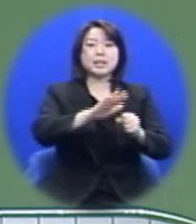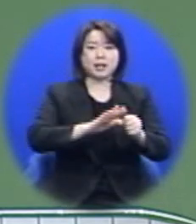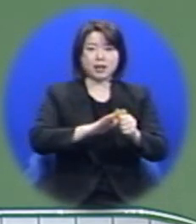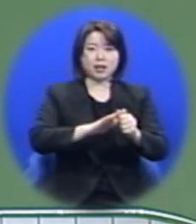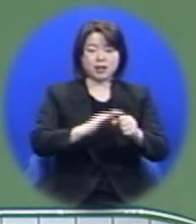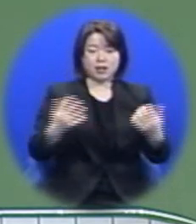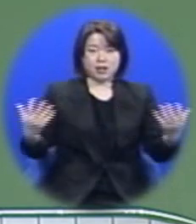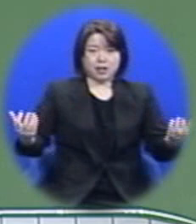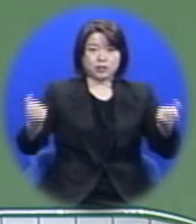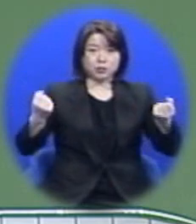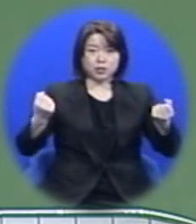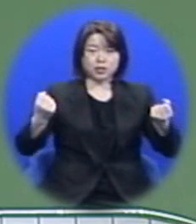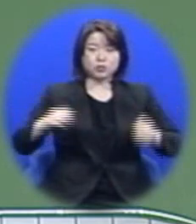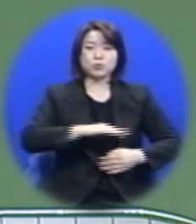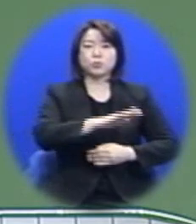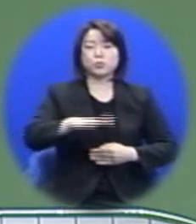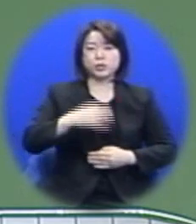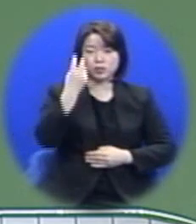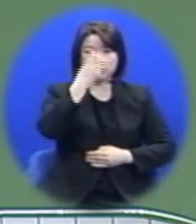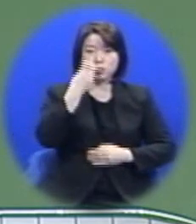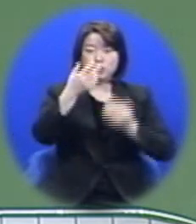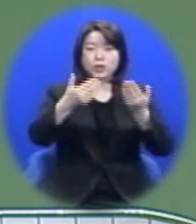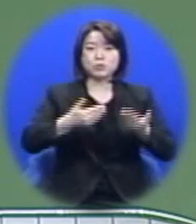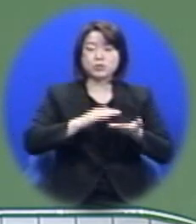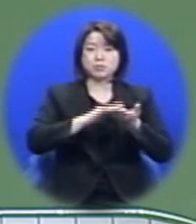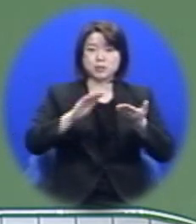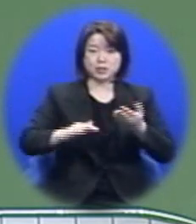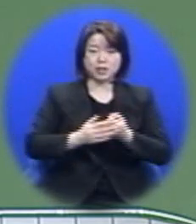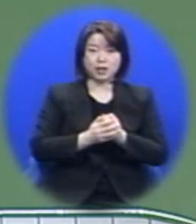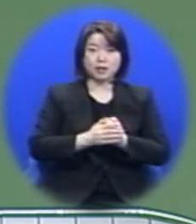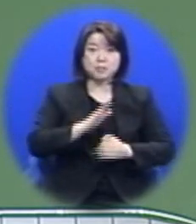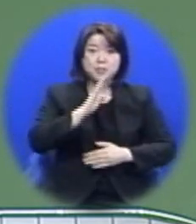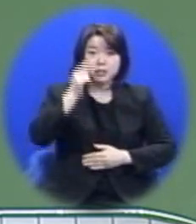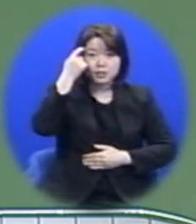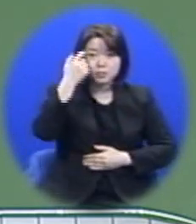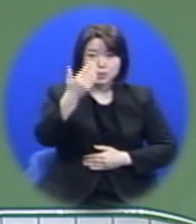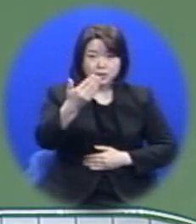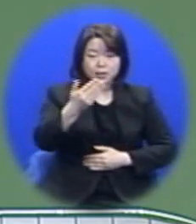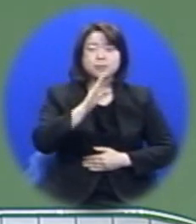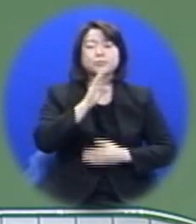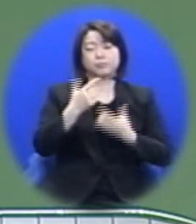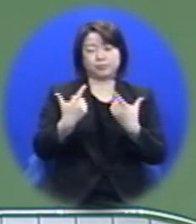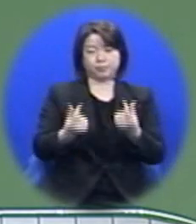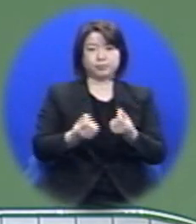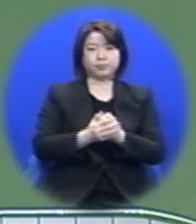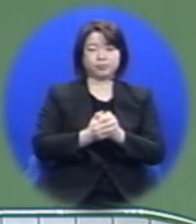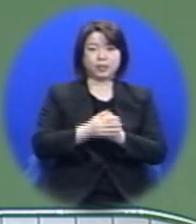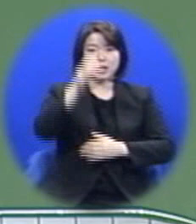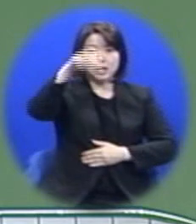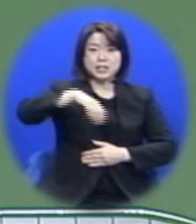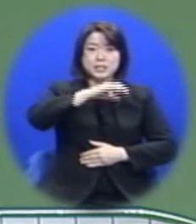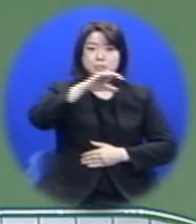보호하신다. 그게 사실입니까? 물론이죠. 십자가가 그 증거입니다.